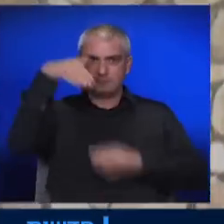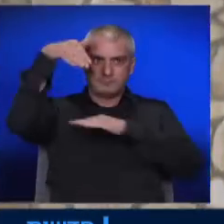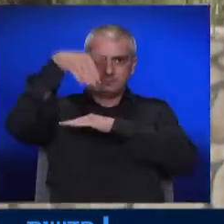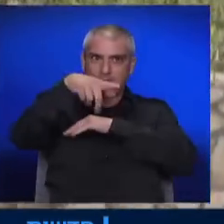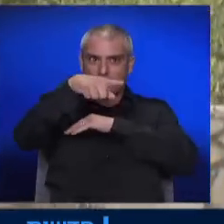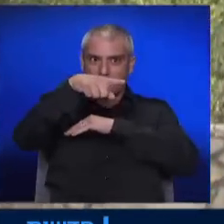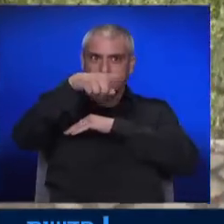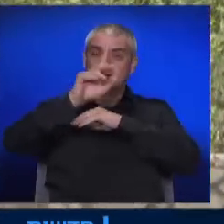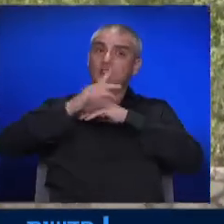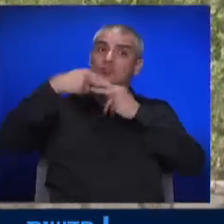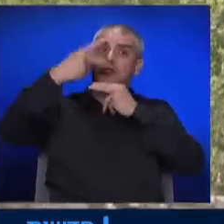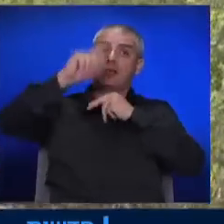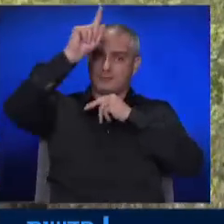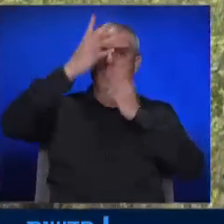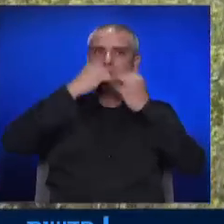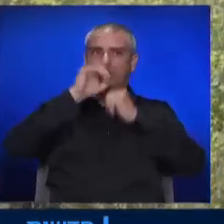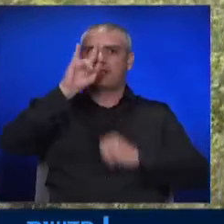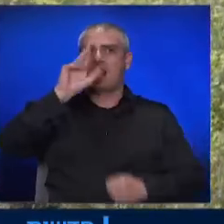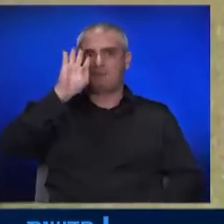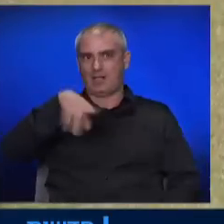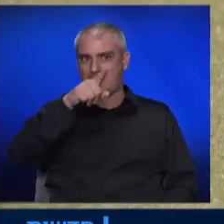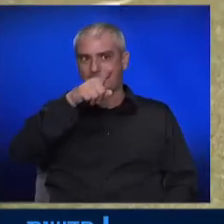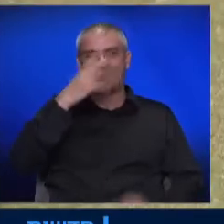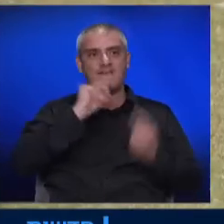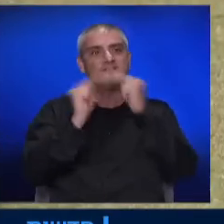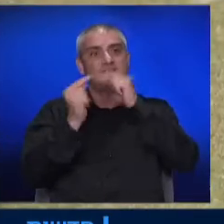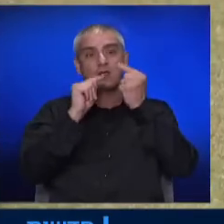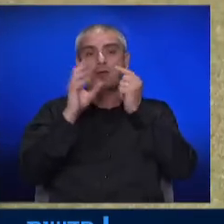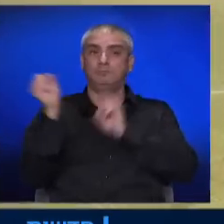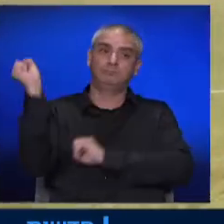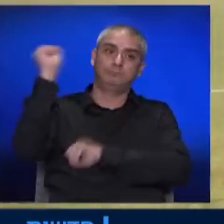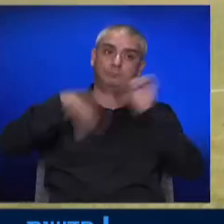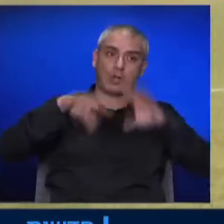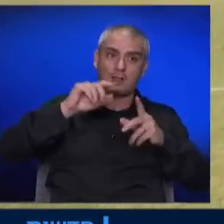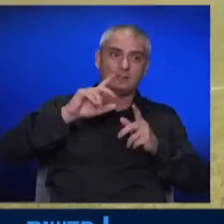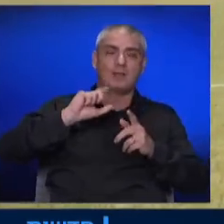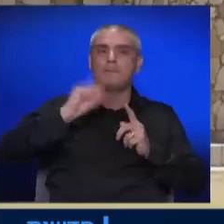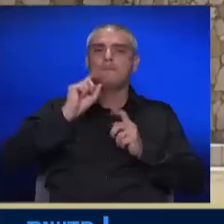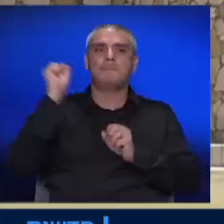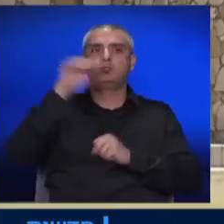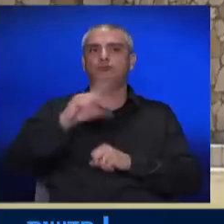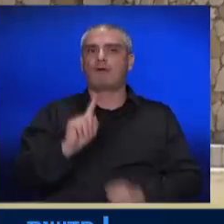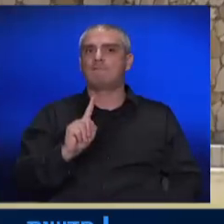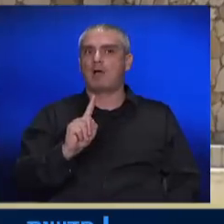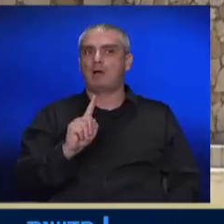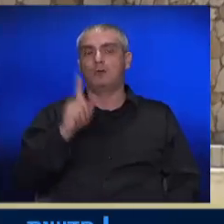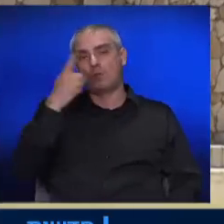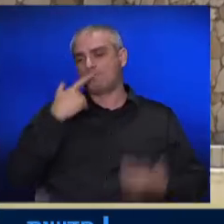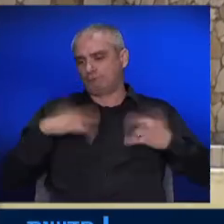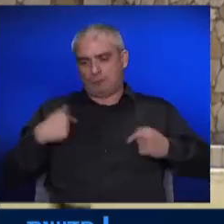גם הוא ממשפחת חלבי. והוויכוח אם שפכו פה פסולת בניין, הוא מי שפך? הוא מכי ששפך.